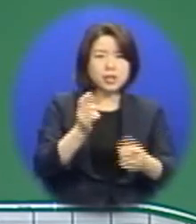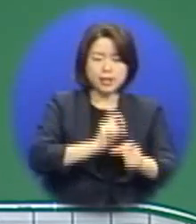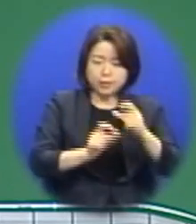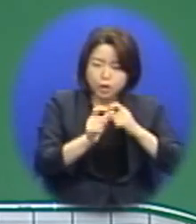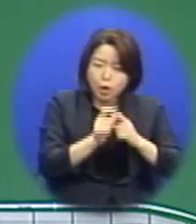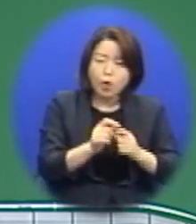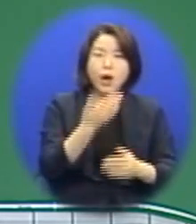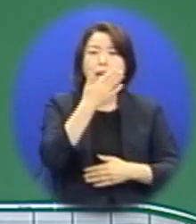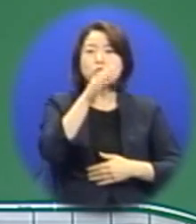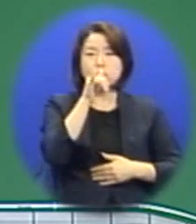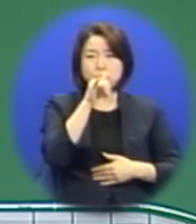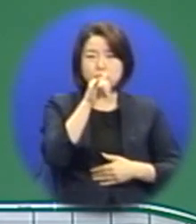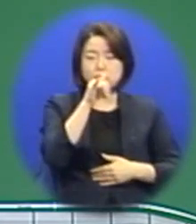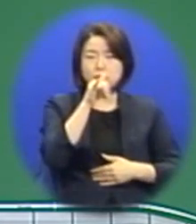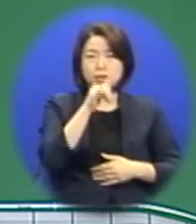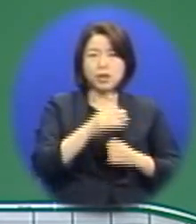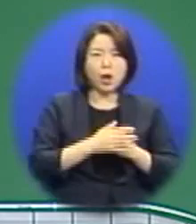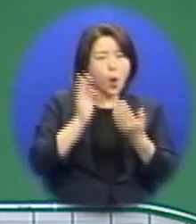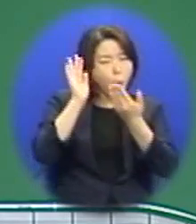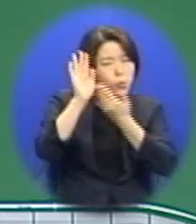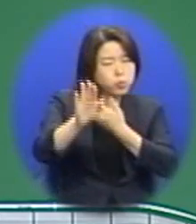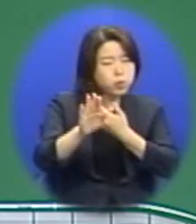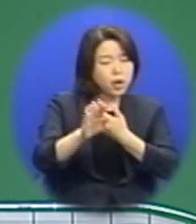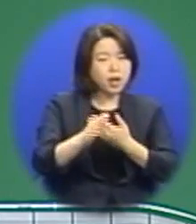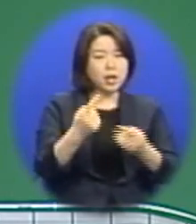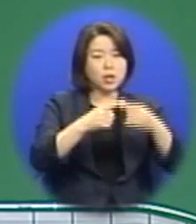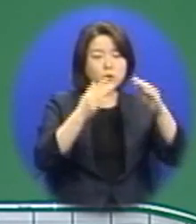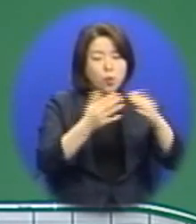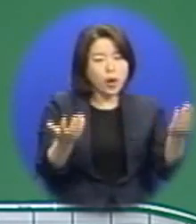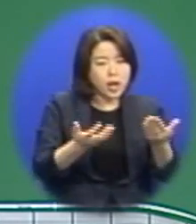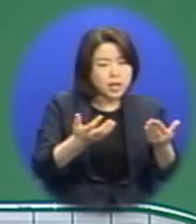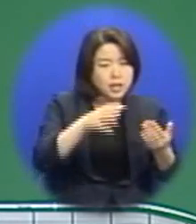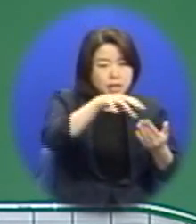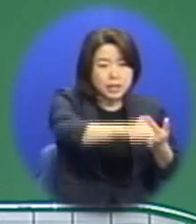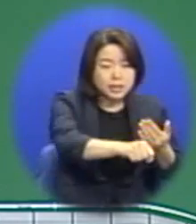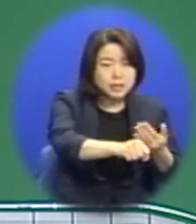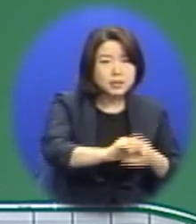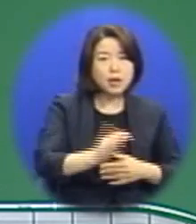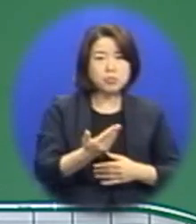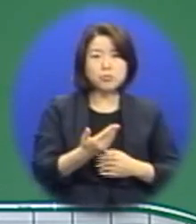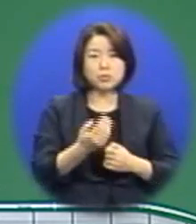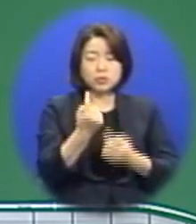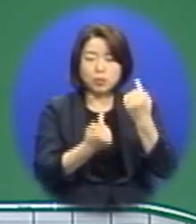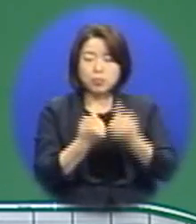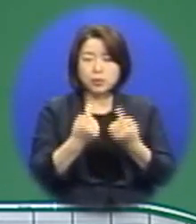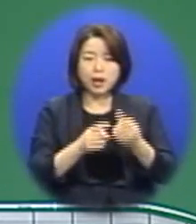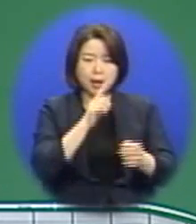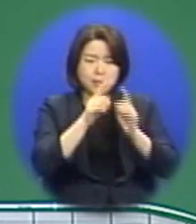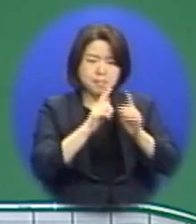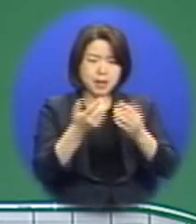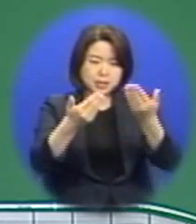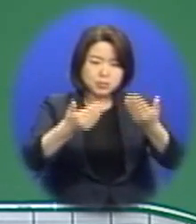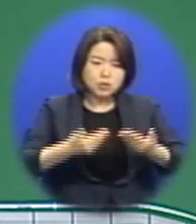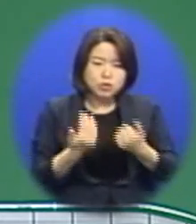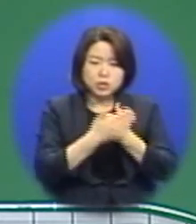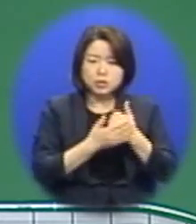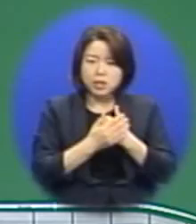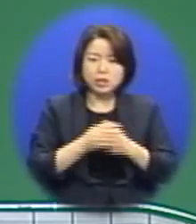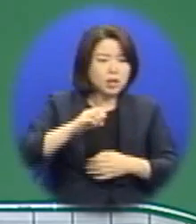더 할 수 있어야 될 텐데 나중에는 임지가 생기는 것보다 말씀에서 은혜 받는 것을 놓칠까 봐